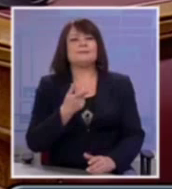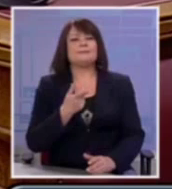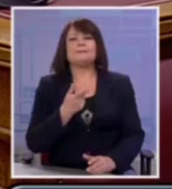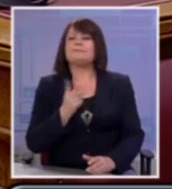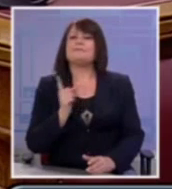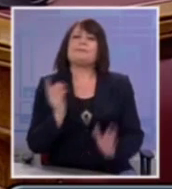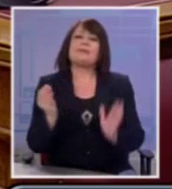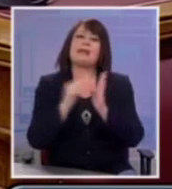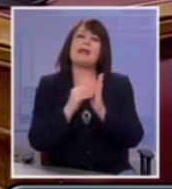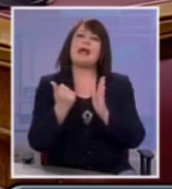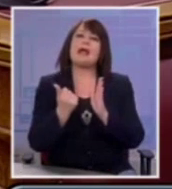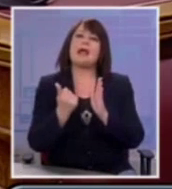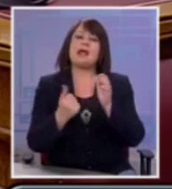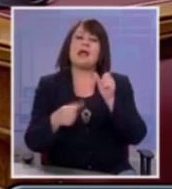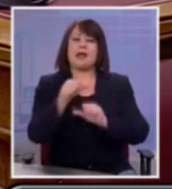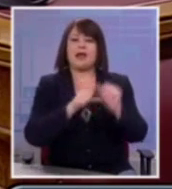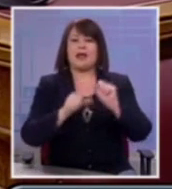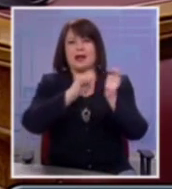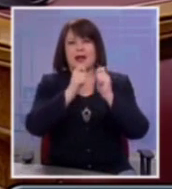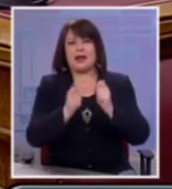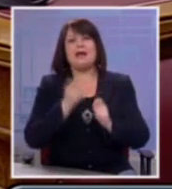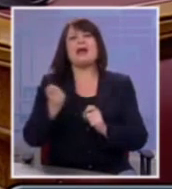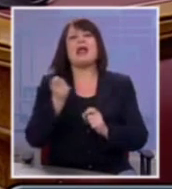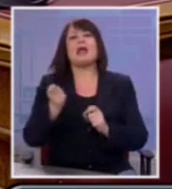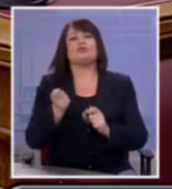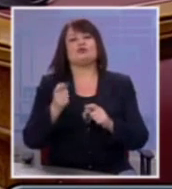συμπεριλήφθηκε η άμεση αναδιάρθρωση